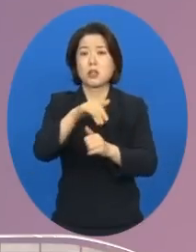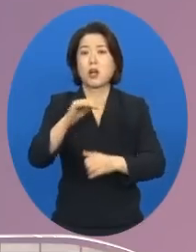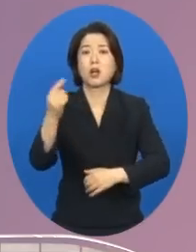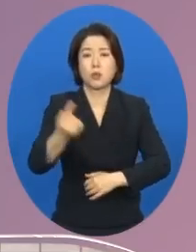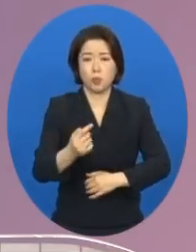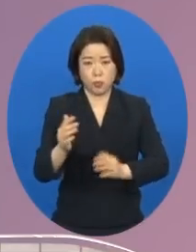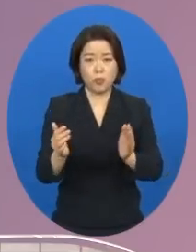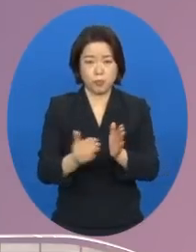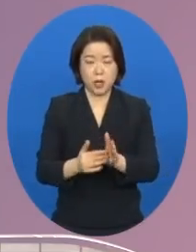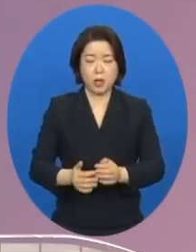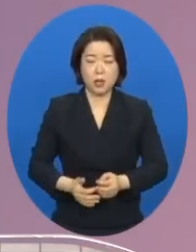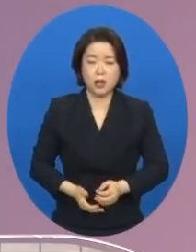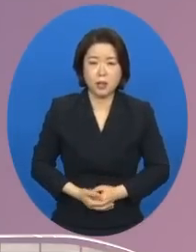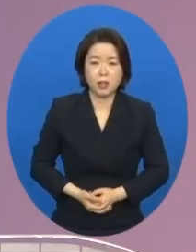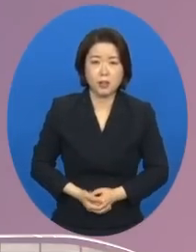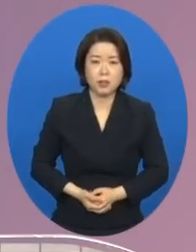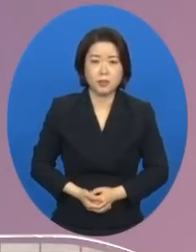되어버렸어요.